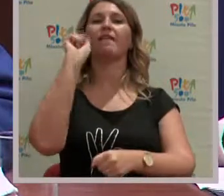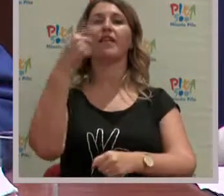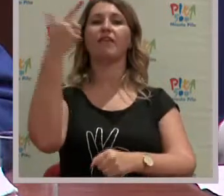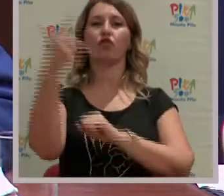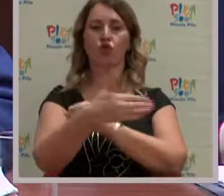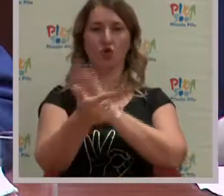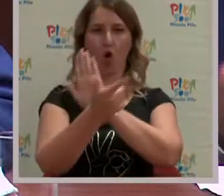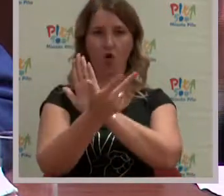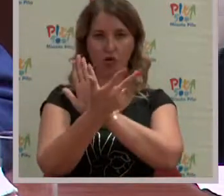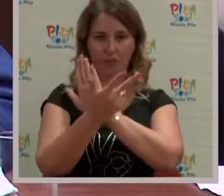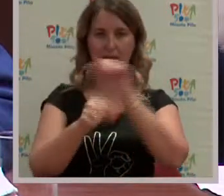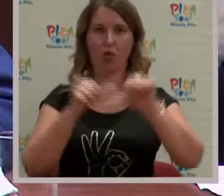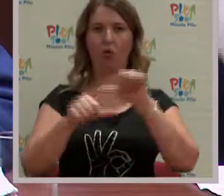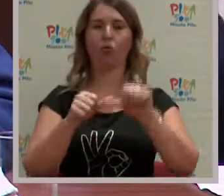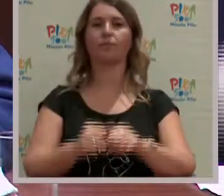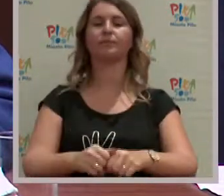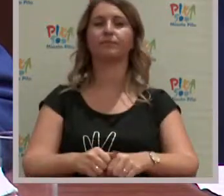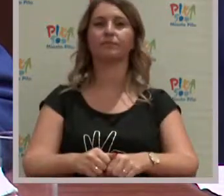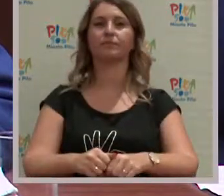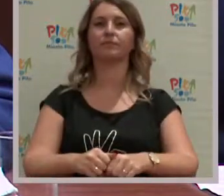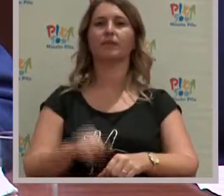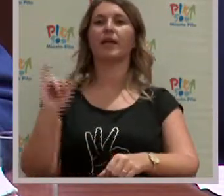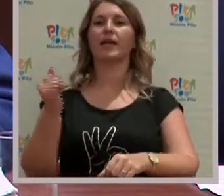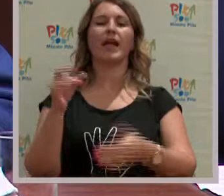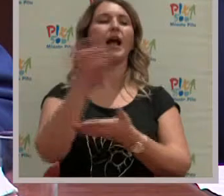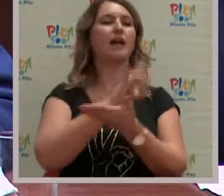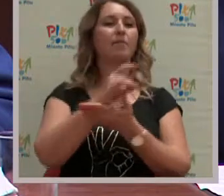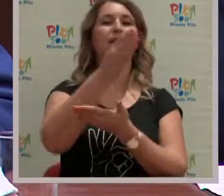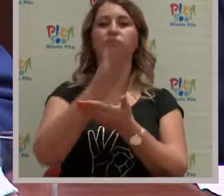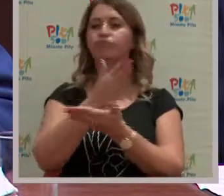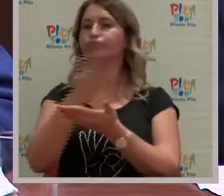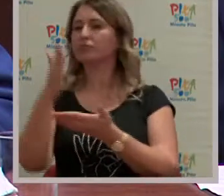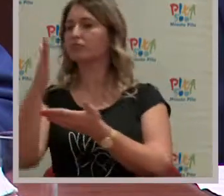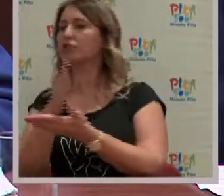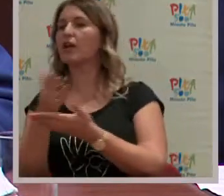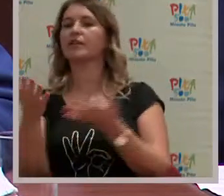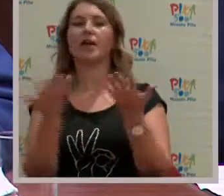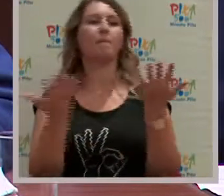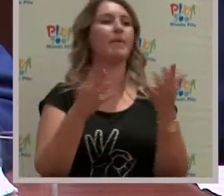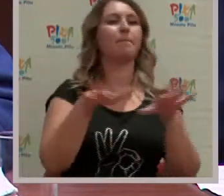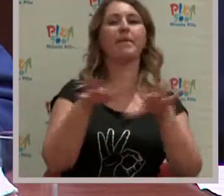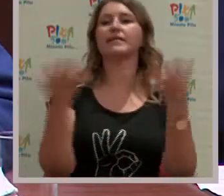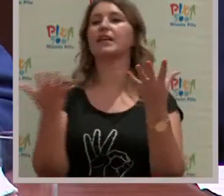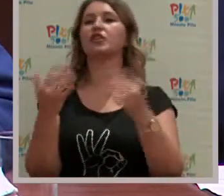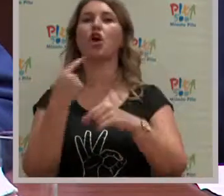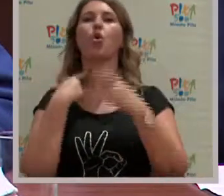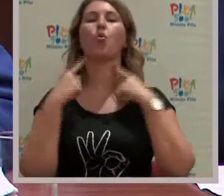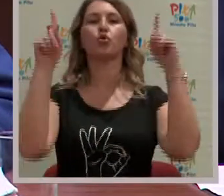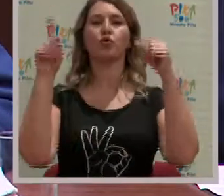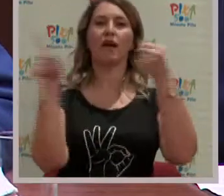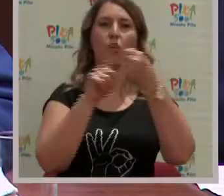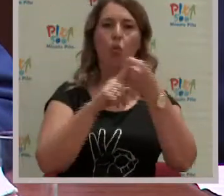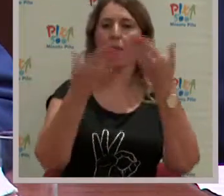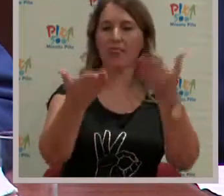2018 roku w sprawie podziału gminy Piła na stałe obwody głosowania, ustalenia ich numerów,